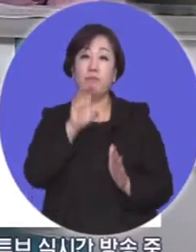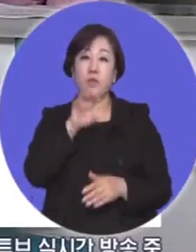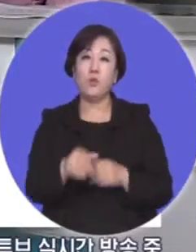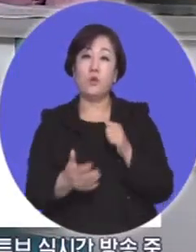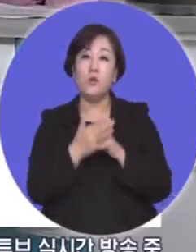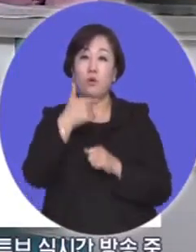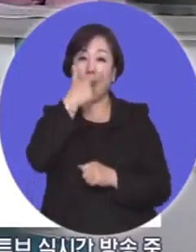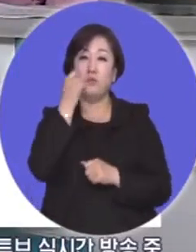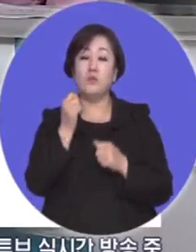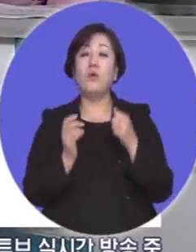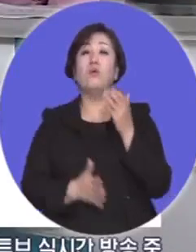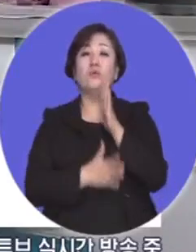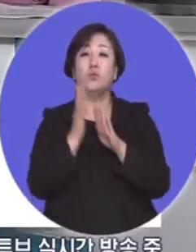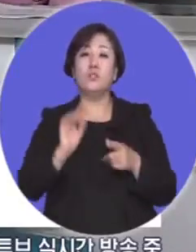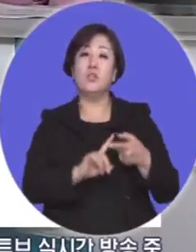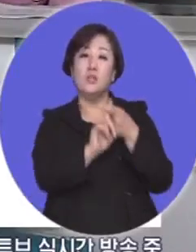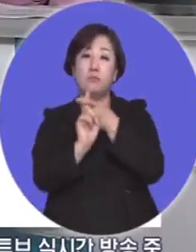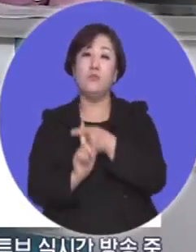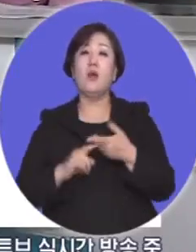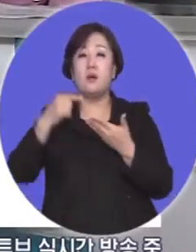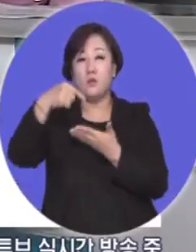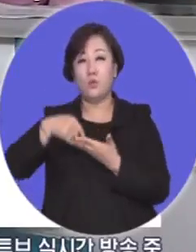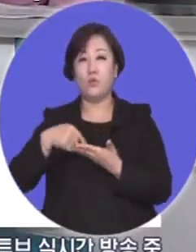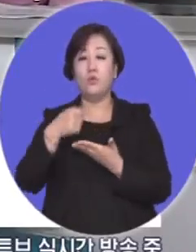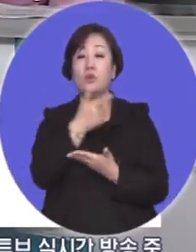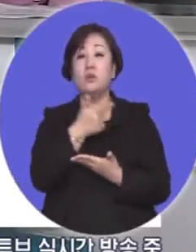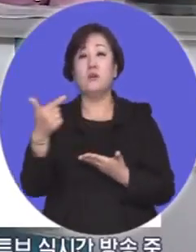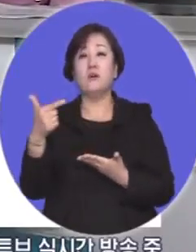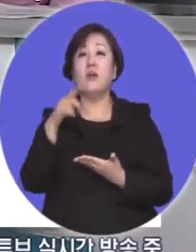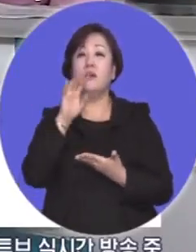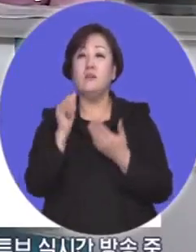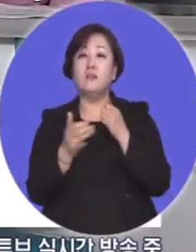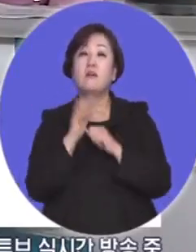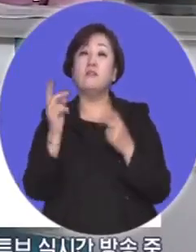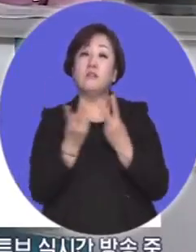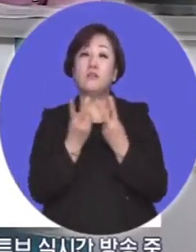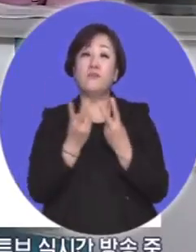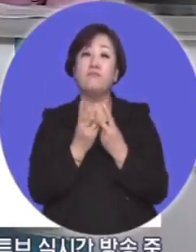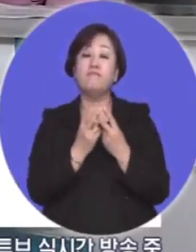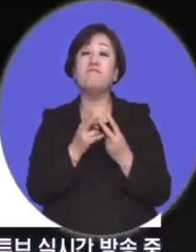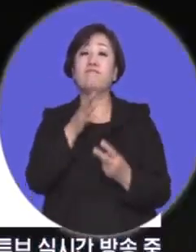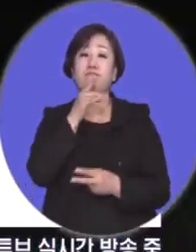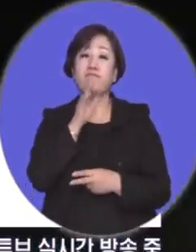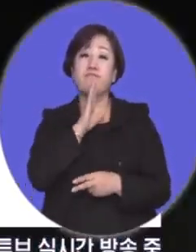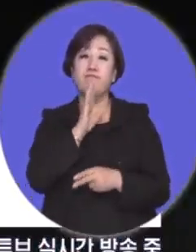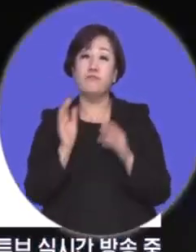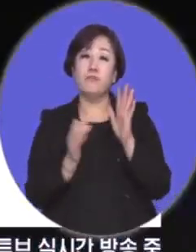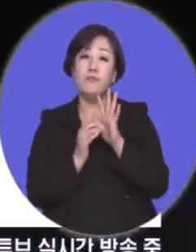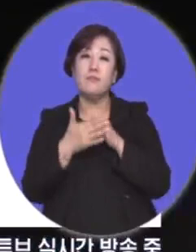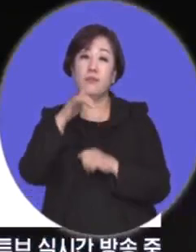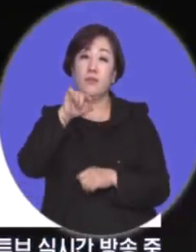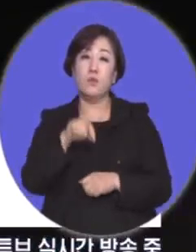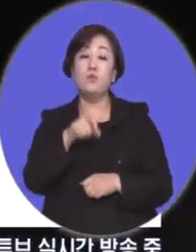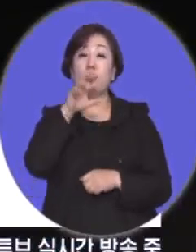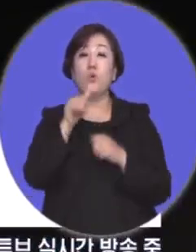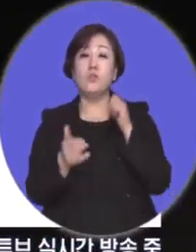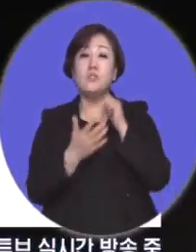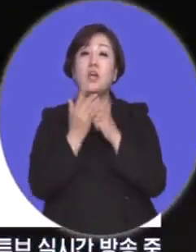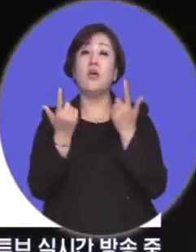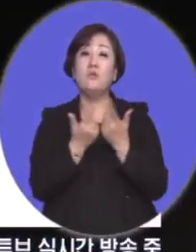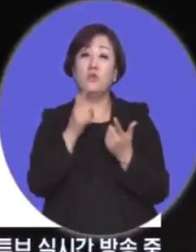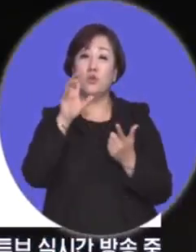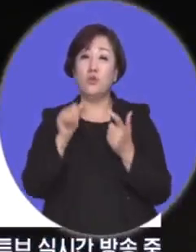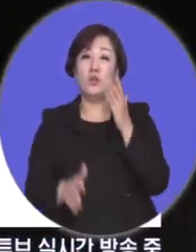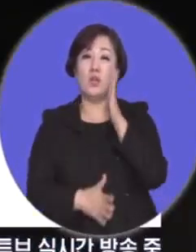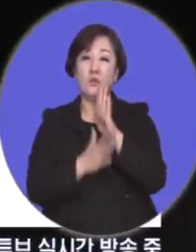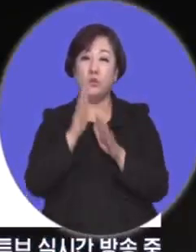부족한 도시 인프라 구축에 대한 주민 요구가 더 많아질 것 같은데요. 예. 어떻게 보십니까? 예, 그렇습니다. 우리 구 인구가 증가한 이유가